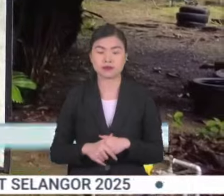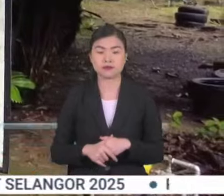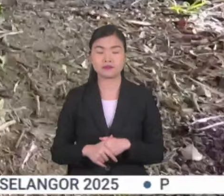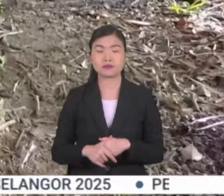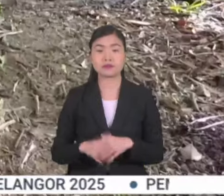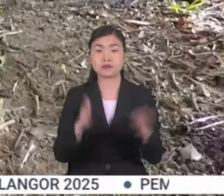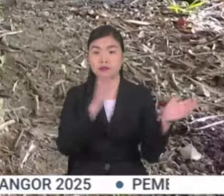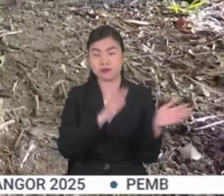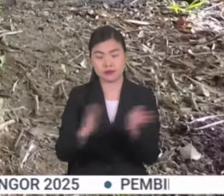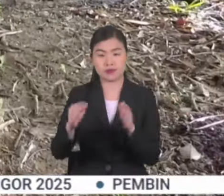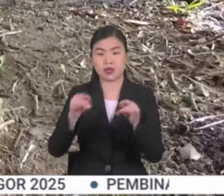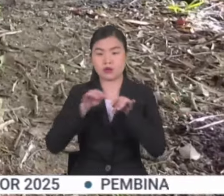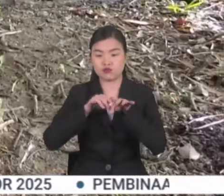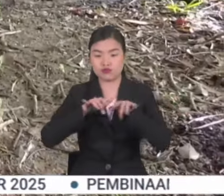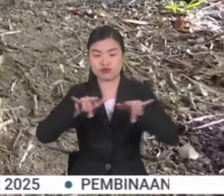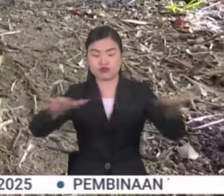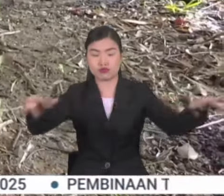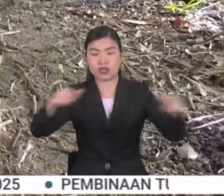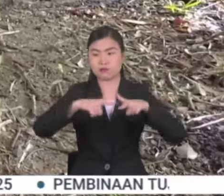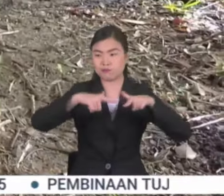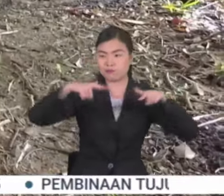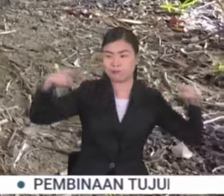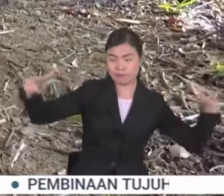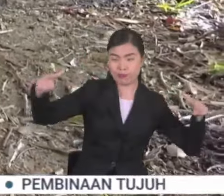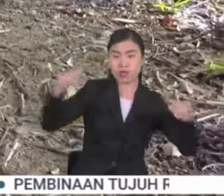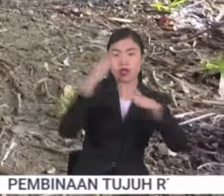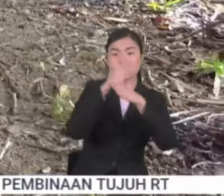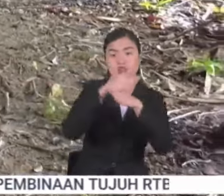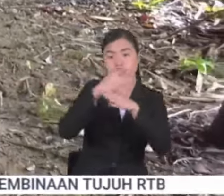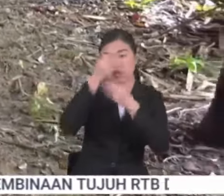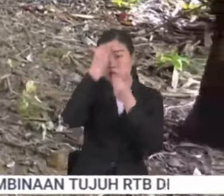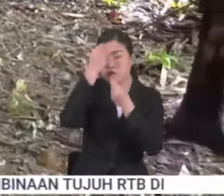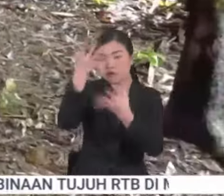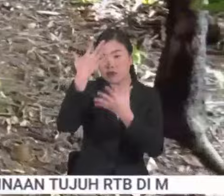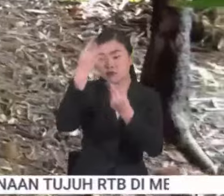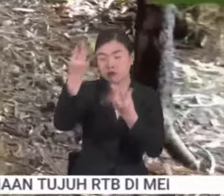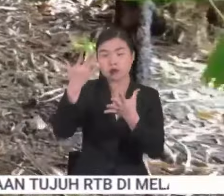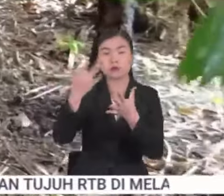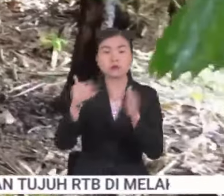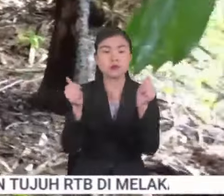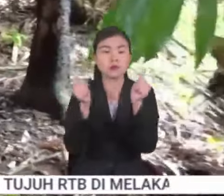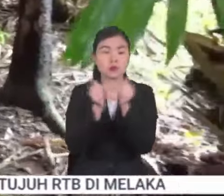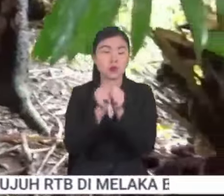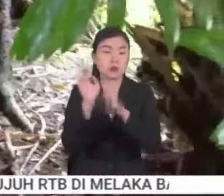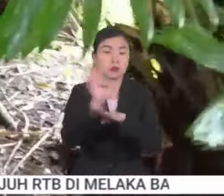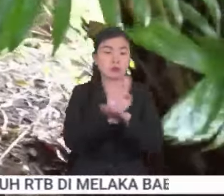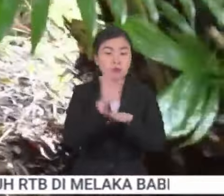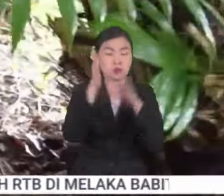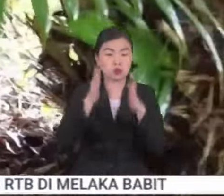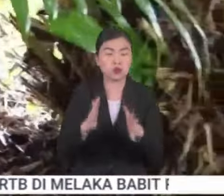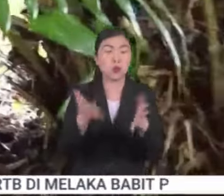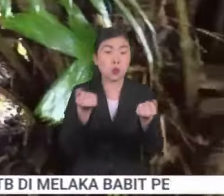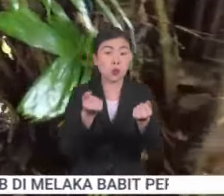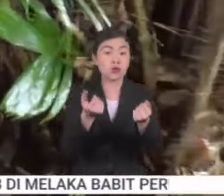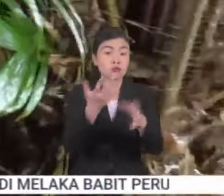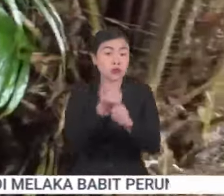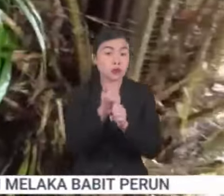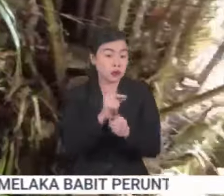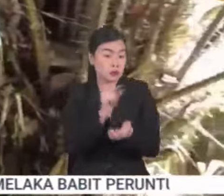Beliau turut merancang untuk memperluas kawasan tanaman dan berkongsi pengetahuan dengan usahawan yang berminat untuk menjana pendapatan